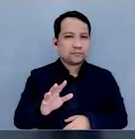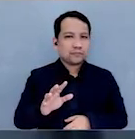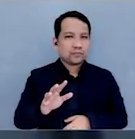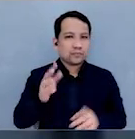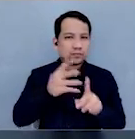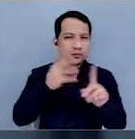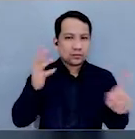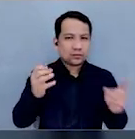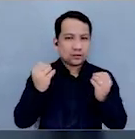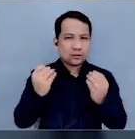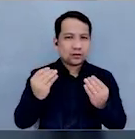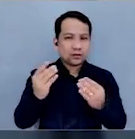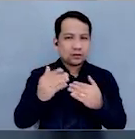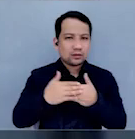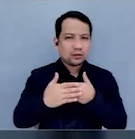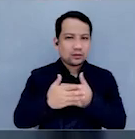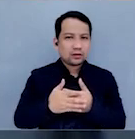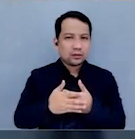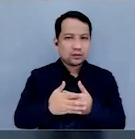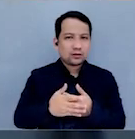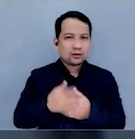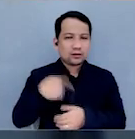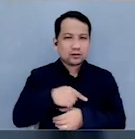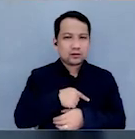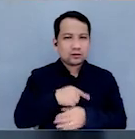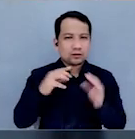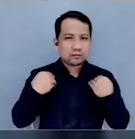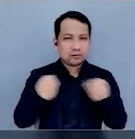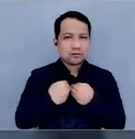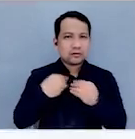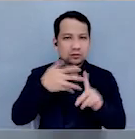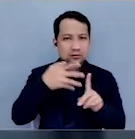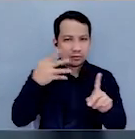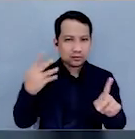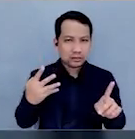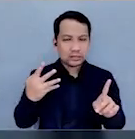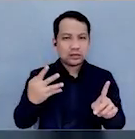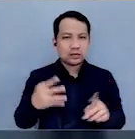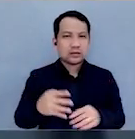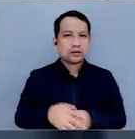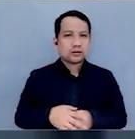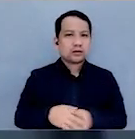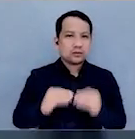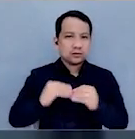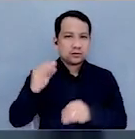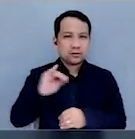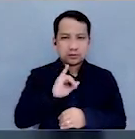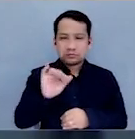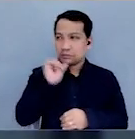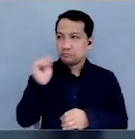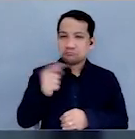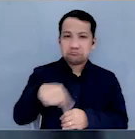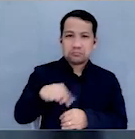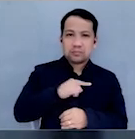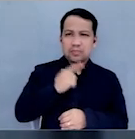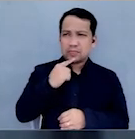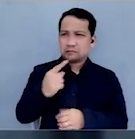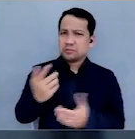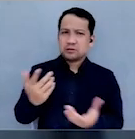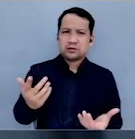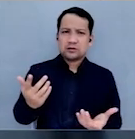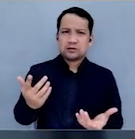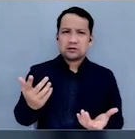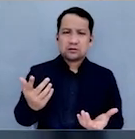of the members of the LGBT community. Most if not all of them are saying wala silang